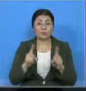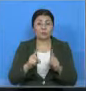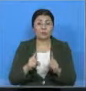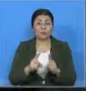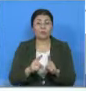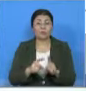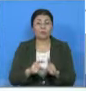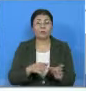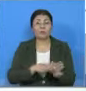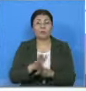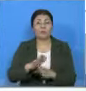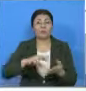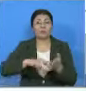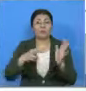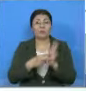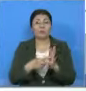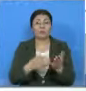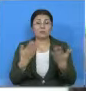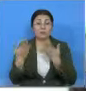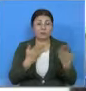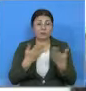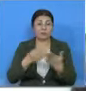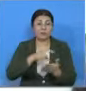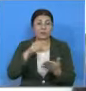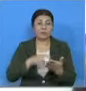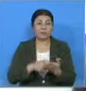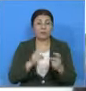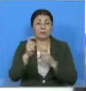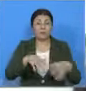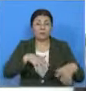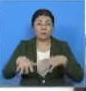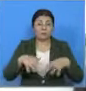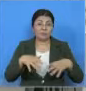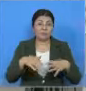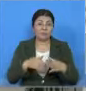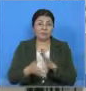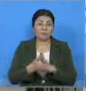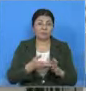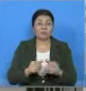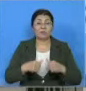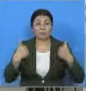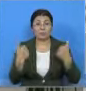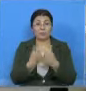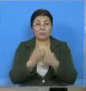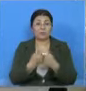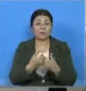Думаем, наберем, да. Также на совещании обсуждался актуальный вопрос борьбы с коррупцией в призывных пунктах и комиссиях. Были рассмотрены методы